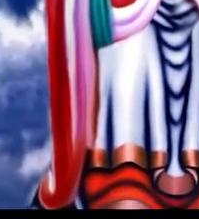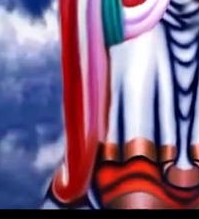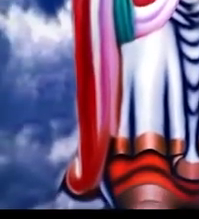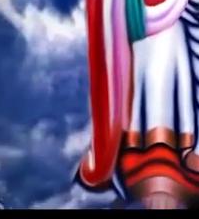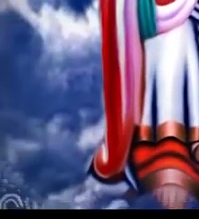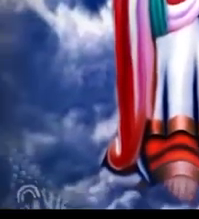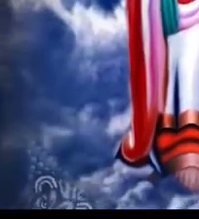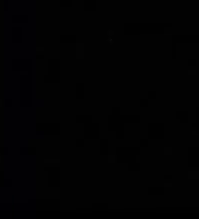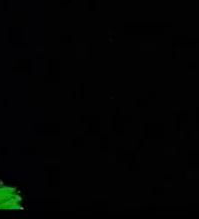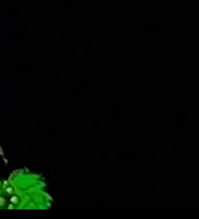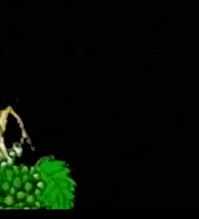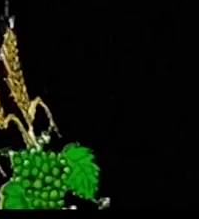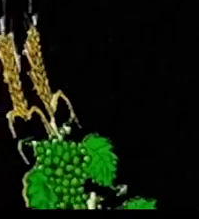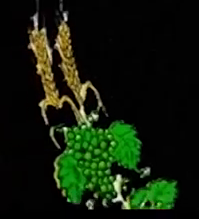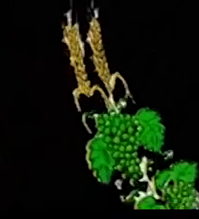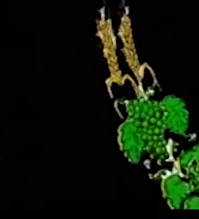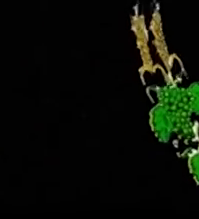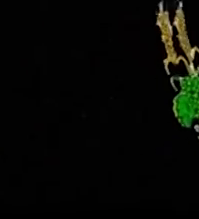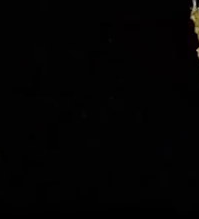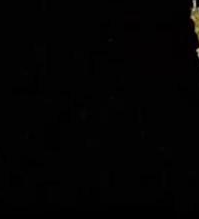هادر لا إله